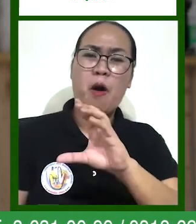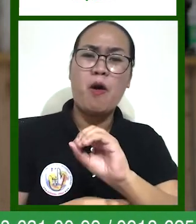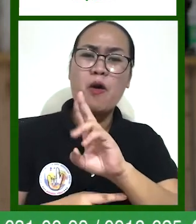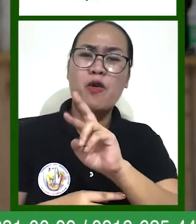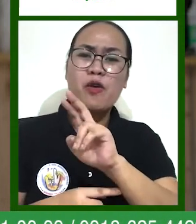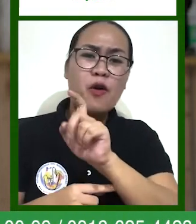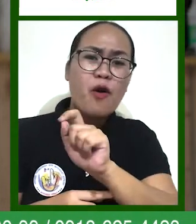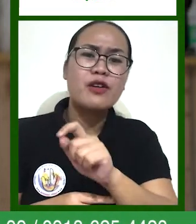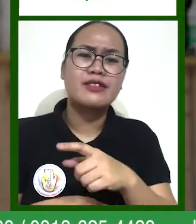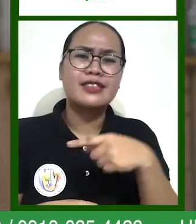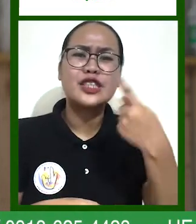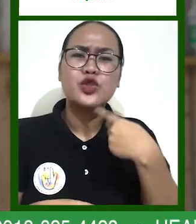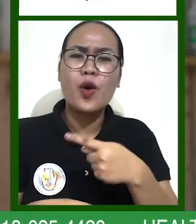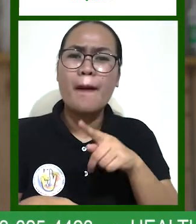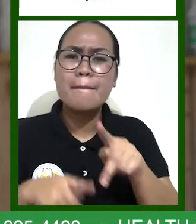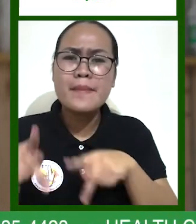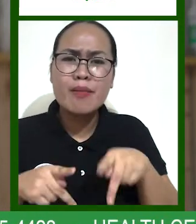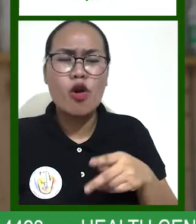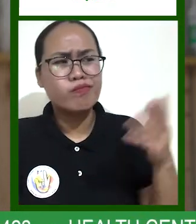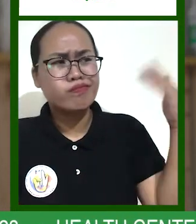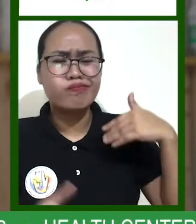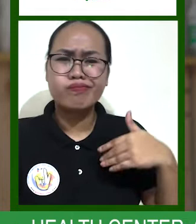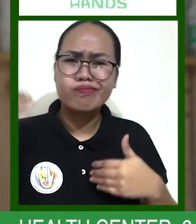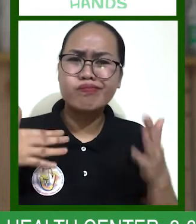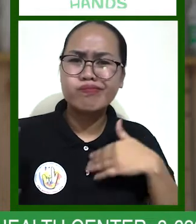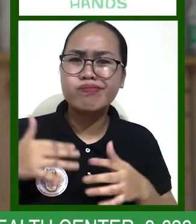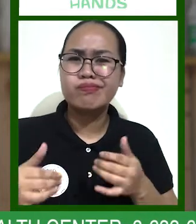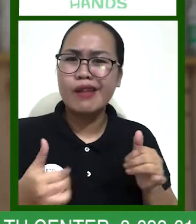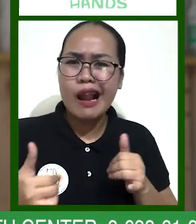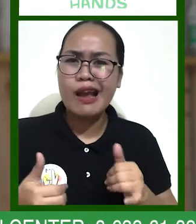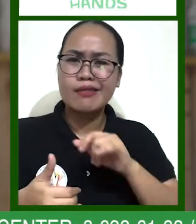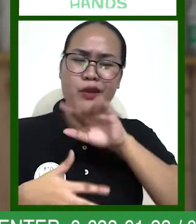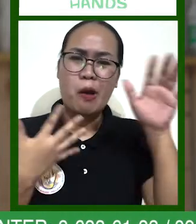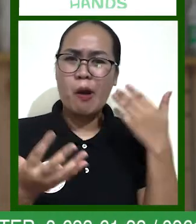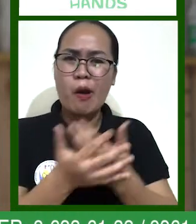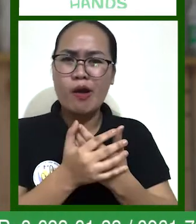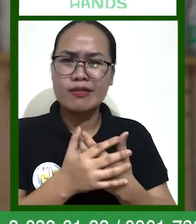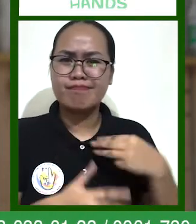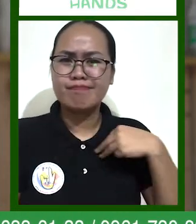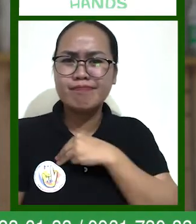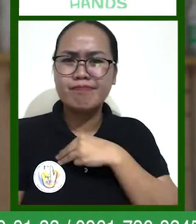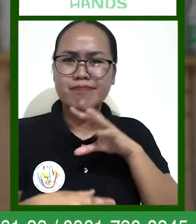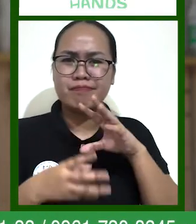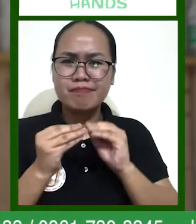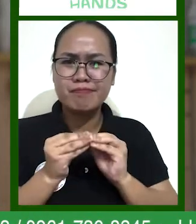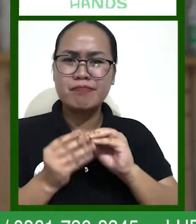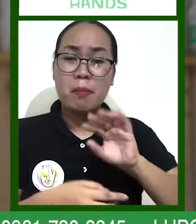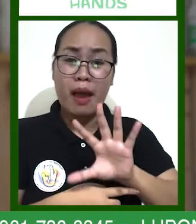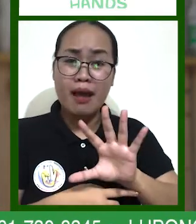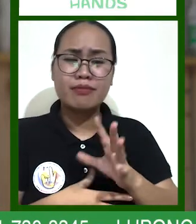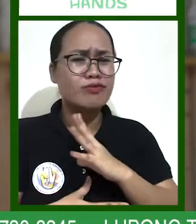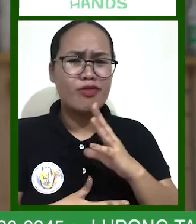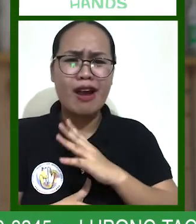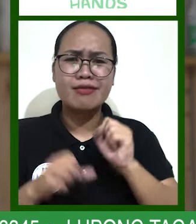mag-aaya sa amin maglaro, 'di ba? Limahan na, ayos na. 'Di ba? So parang ganun din po itong Sunday Volleyball Club natin. 4 o'clock sila, no, sa